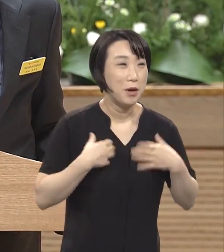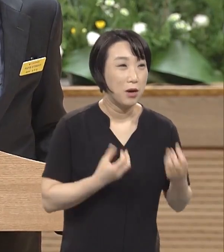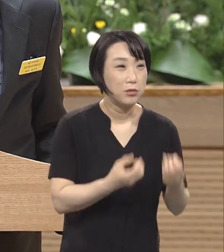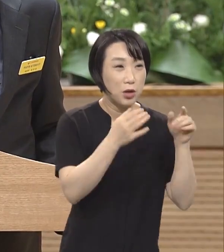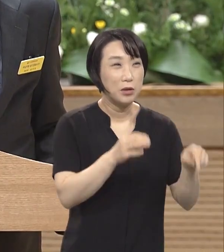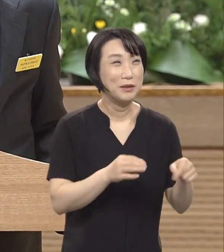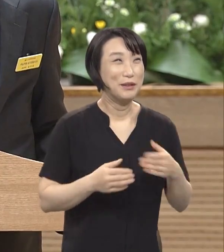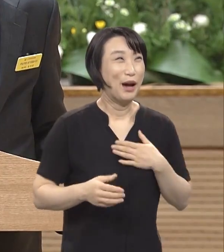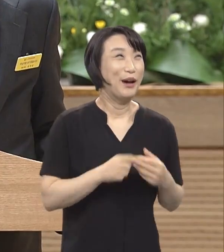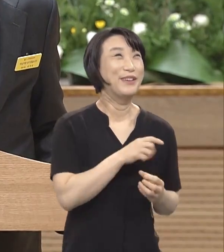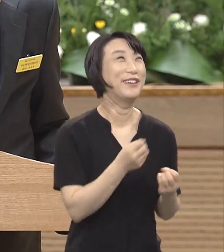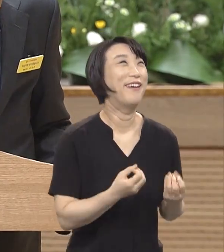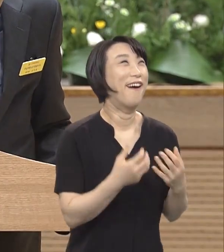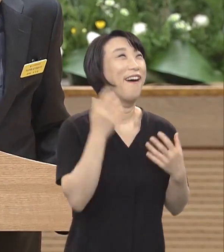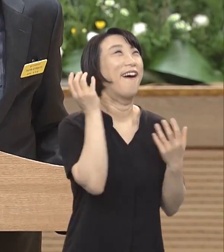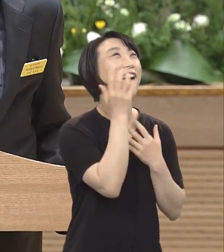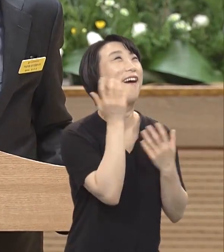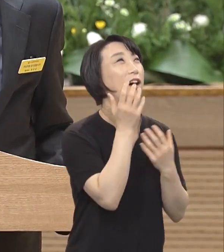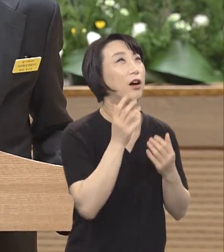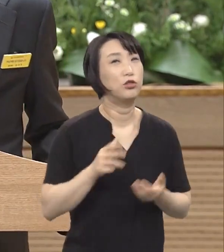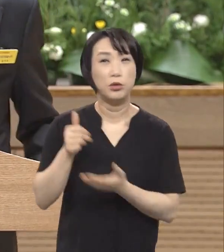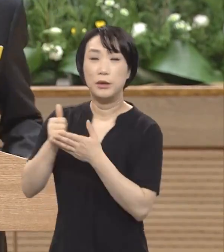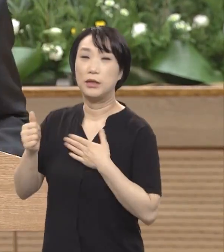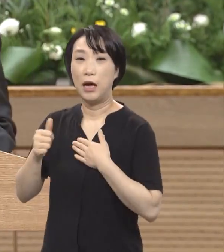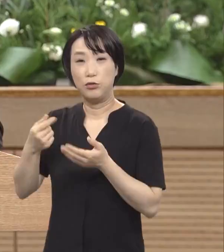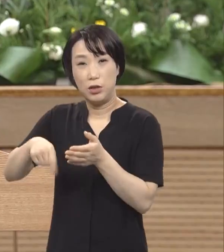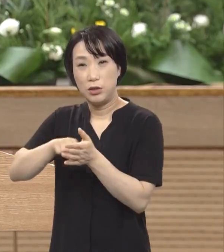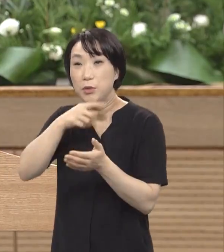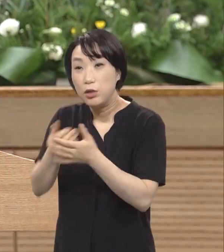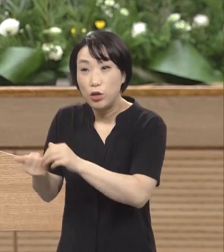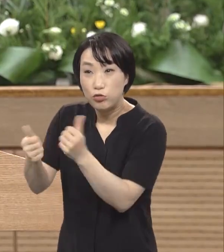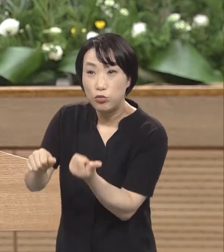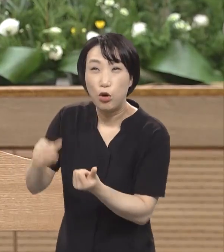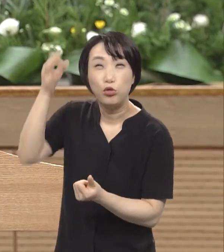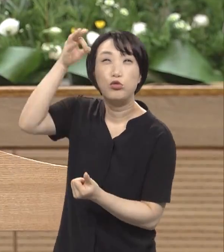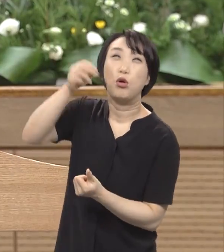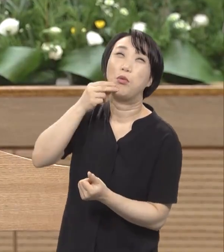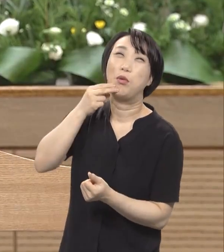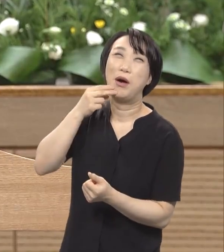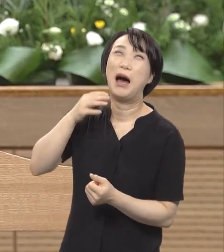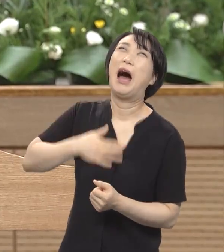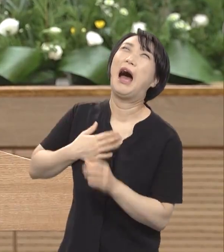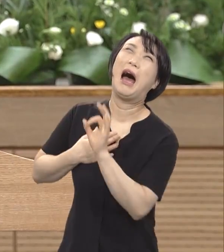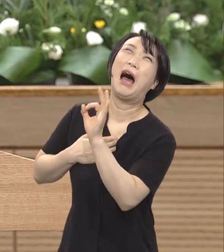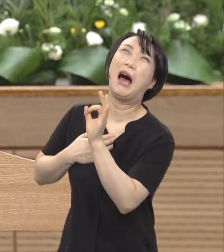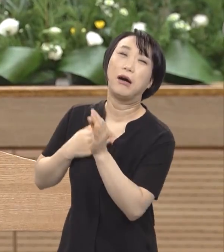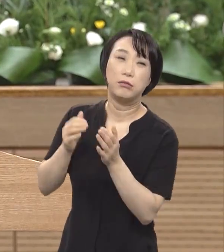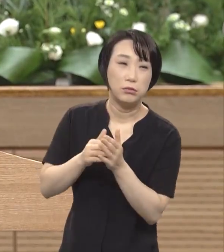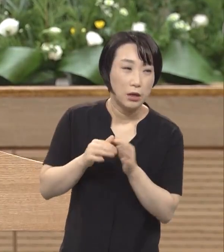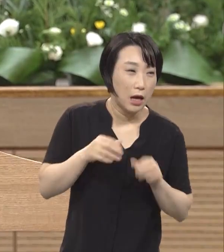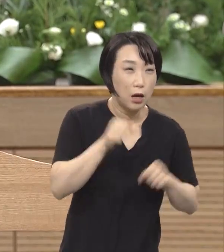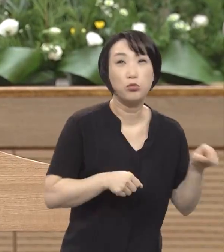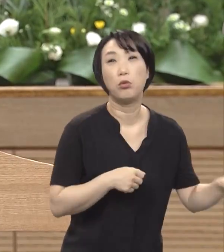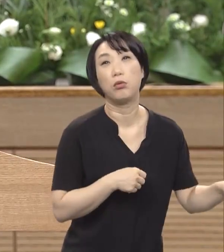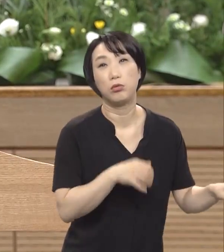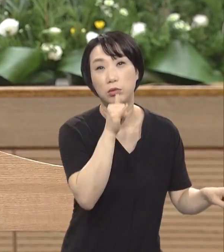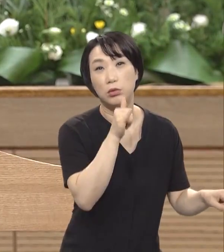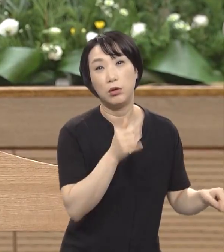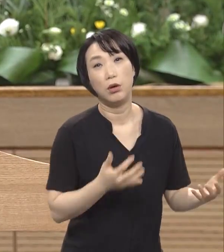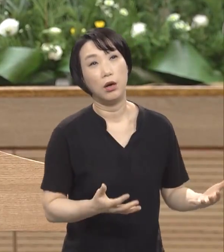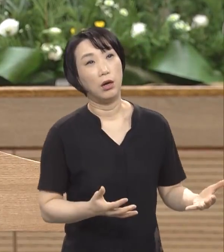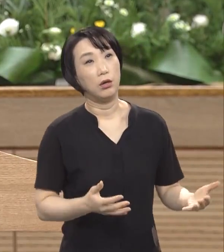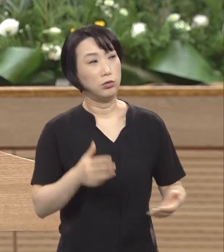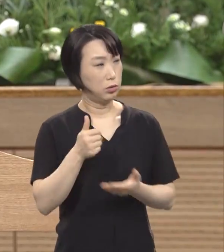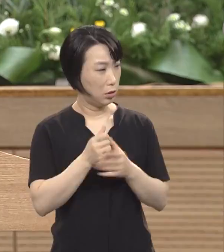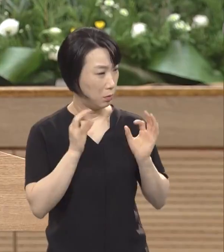피 흘리신 사정은 인정하지 않고 그 인정한다고 말로 하면 행동은 세속적이고